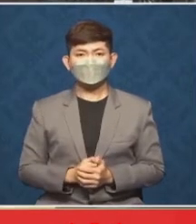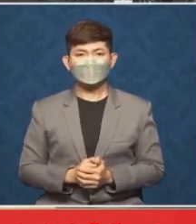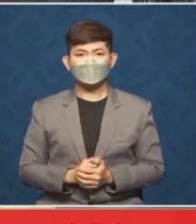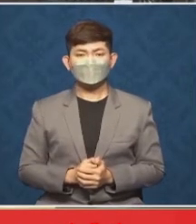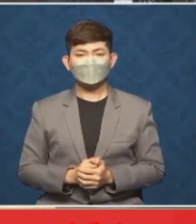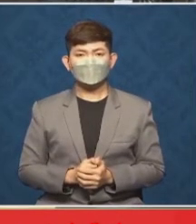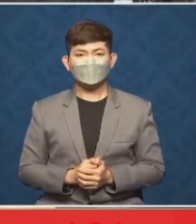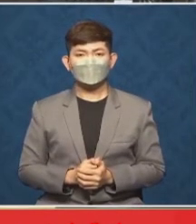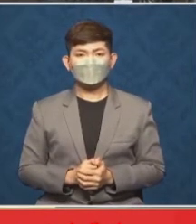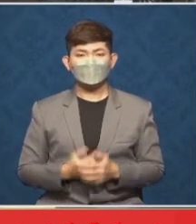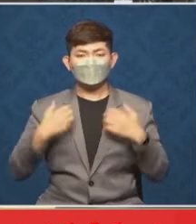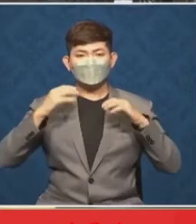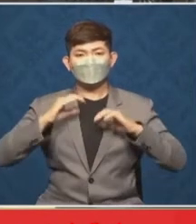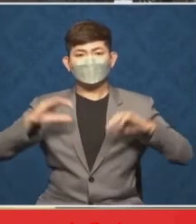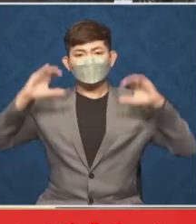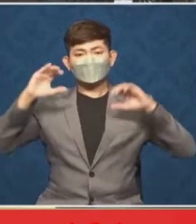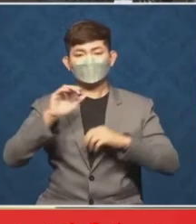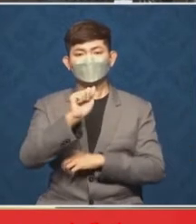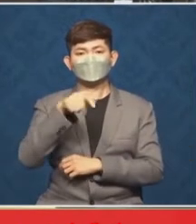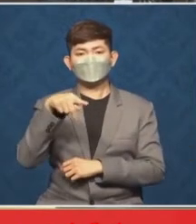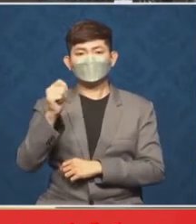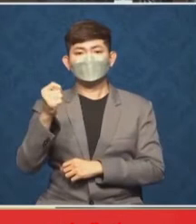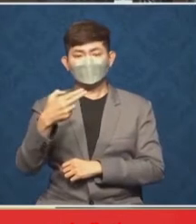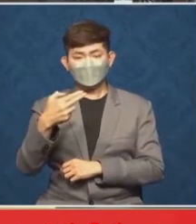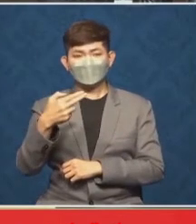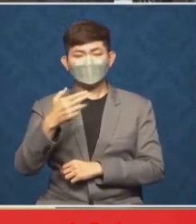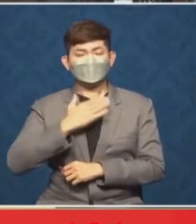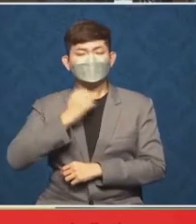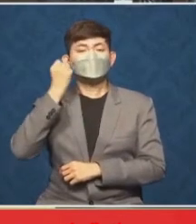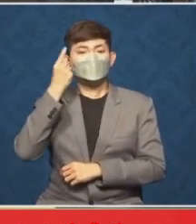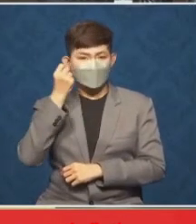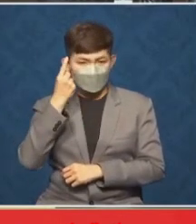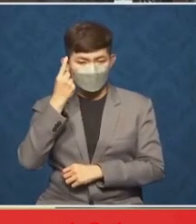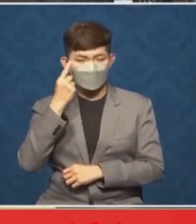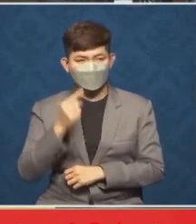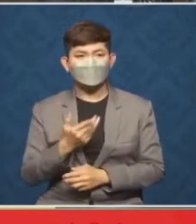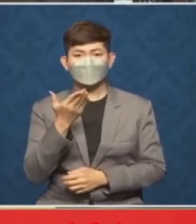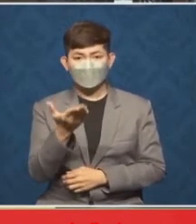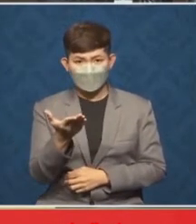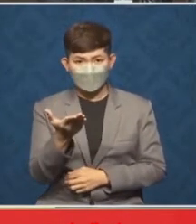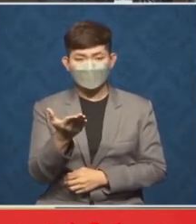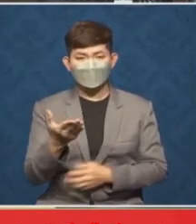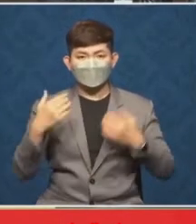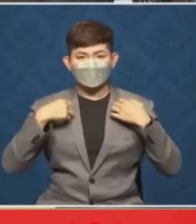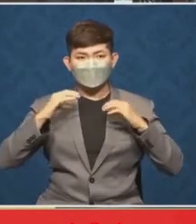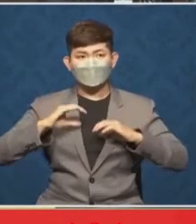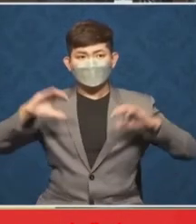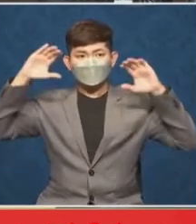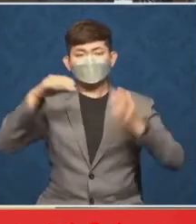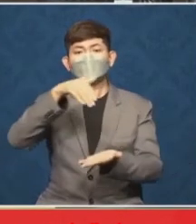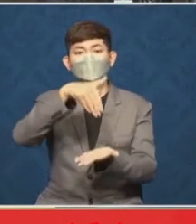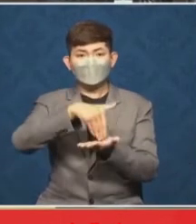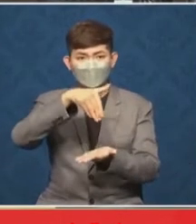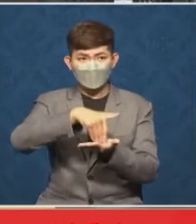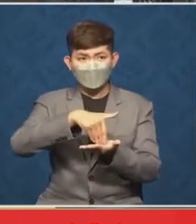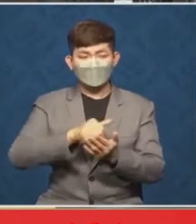ว่าข้าราชการท้องถิ่นเนี่ยผมก็เข้าใจนะฮะตรงนี้ท่านเป็นข้าราชการส่วนกลางนะครับท่านเป็น